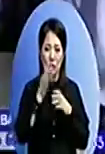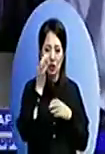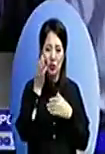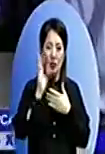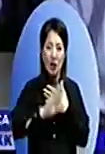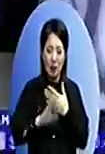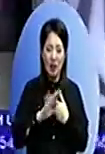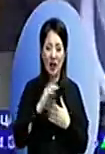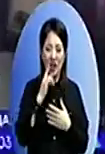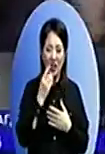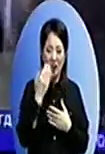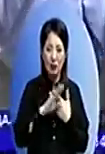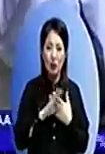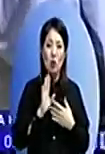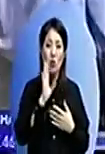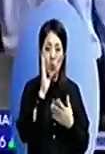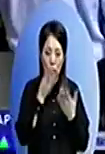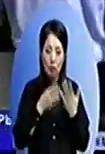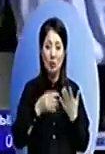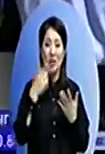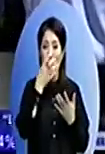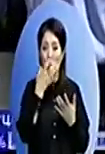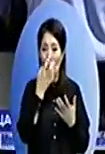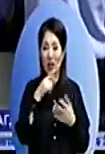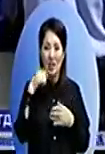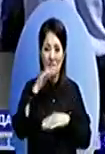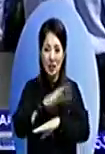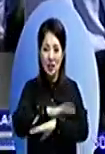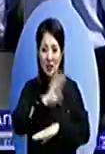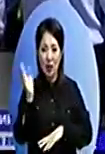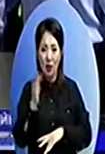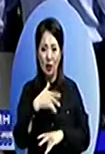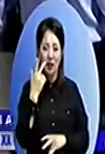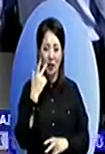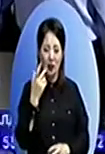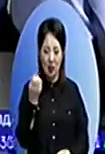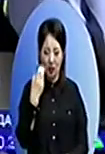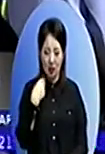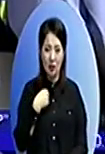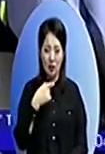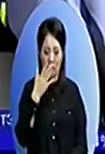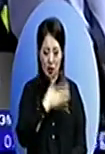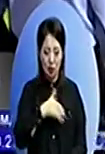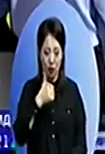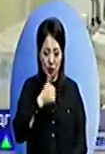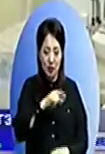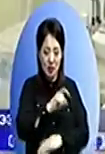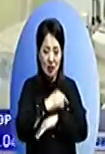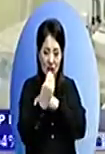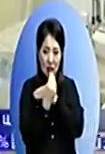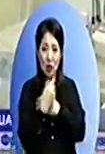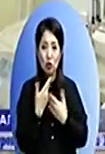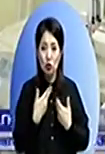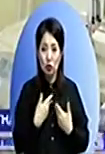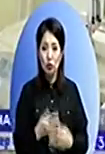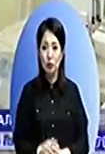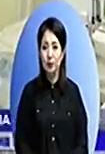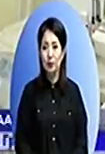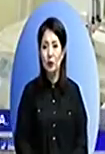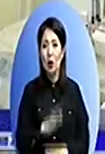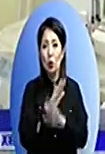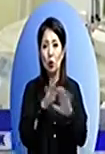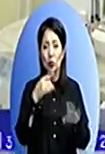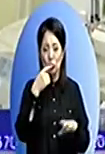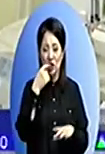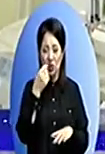хамгаал. Өглөө осол ама угаагачилт яваараа гэж. Тэгээд эрүүл мэндийн хэрэгцээ орчих шүү дээ. Хүүхдүүд